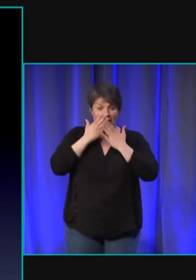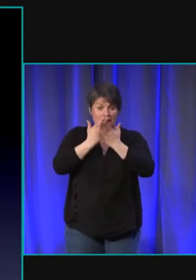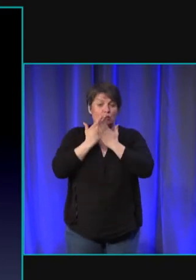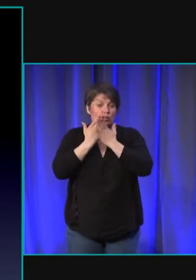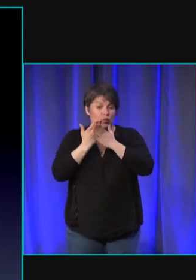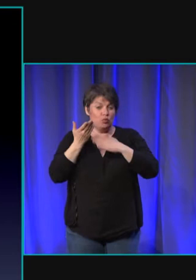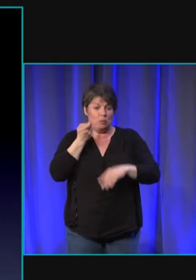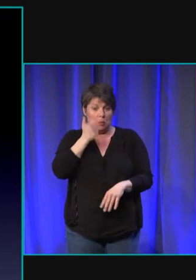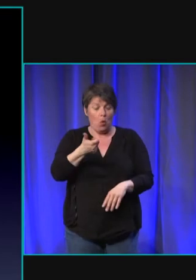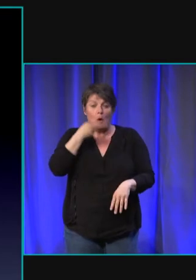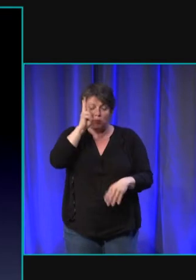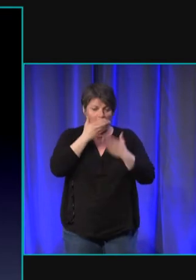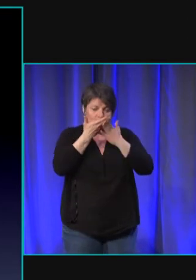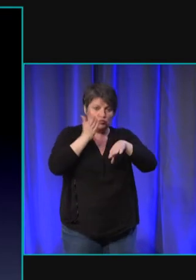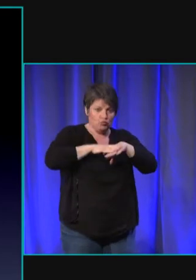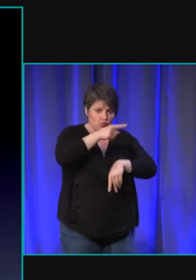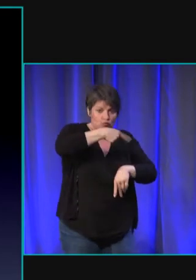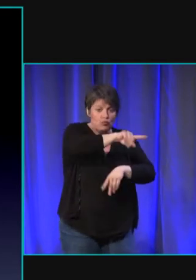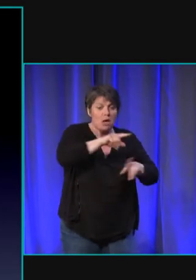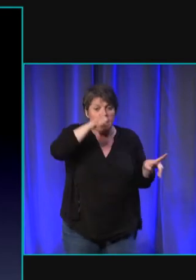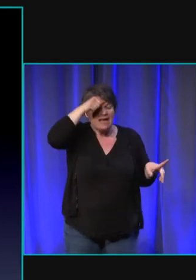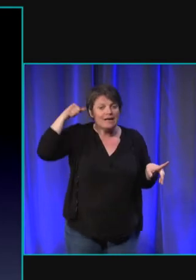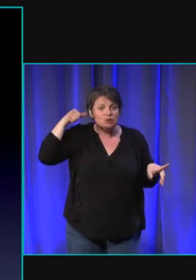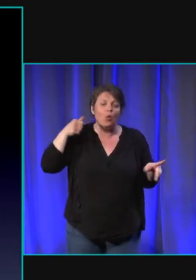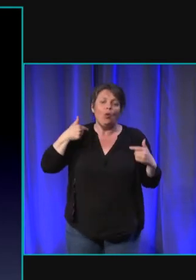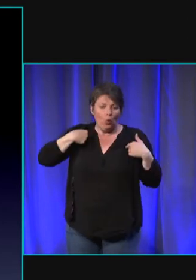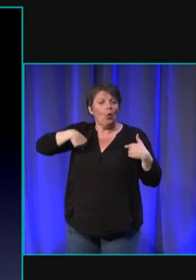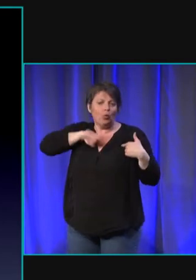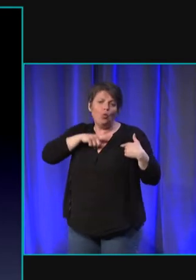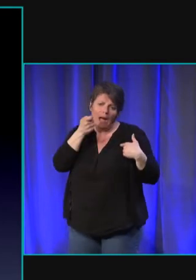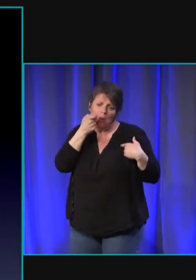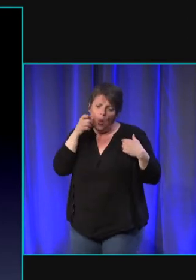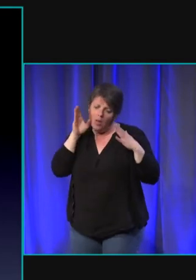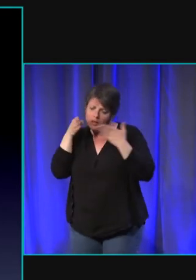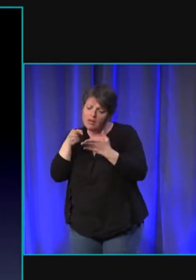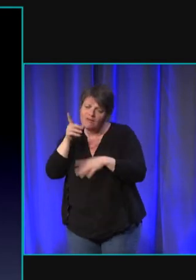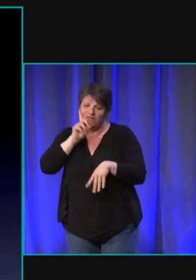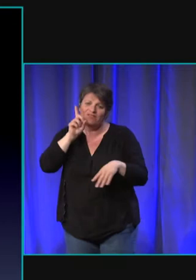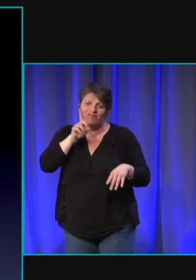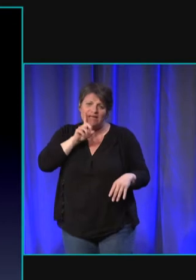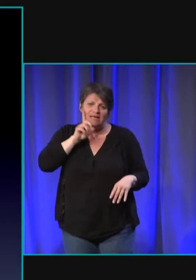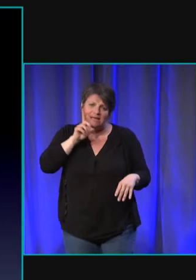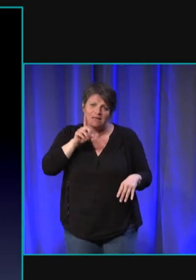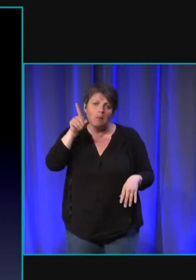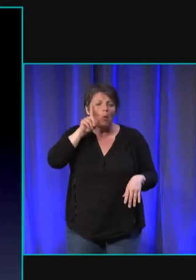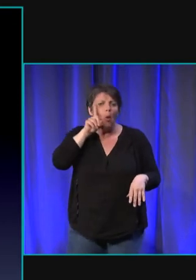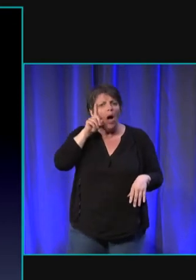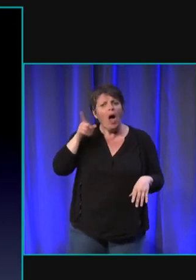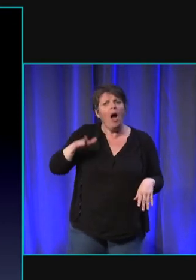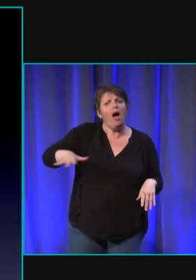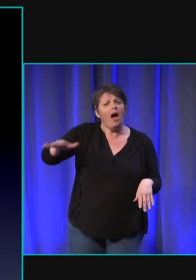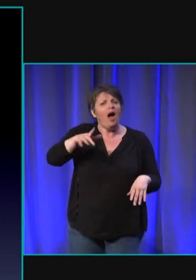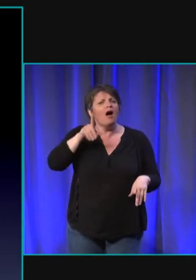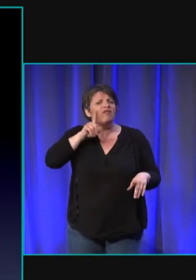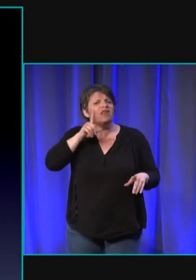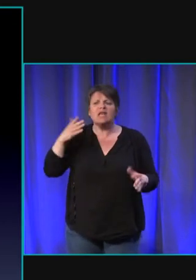essentiellement réalisées chez les garçons. Alors, nous, on va s'y intéresser un petit peu plus aux filles parce que c'est une population qui a été mise de